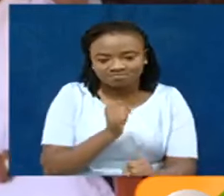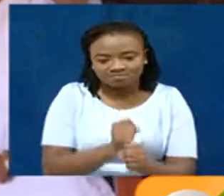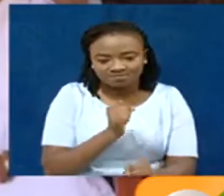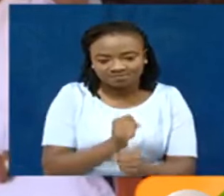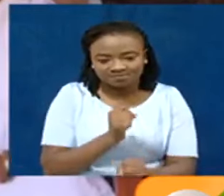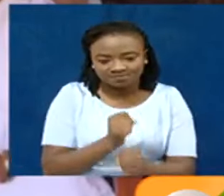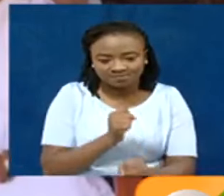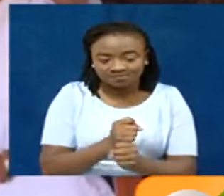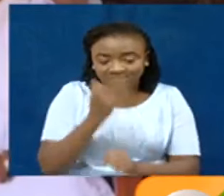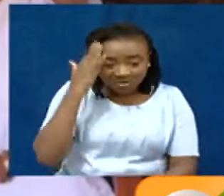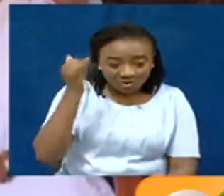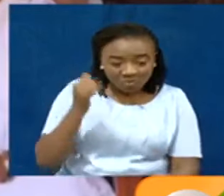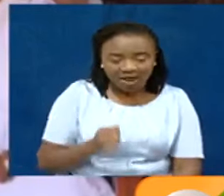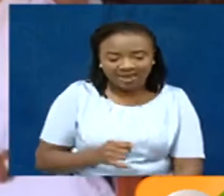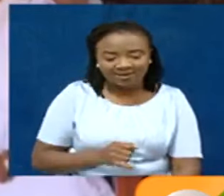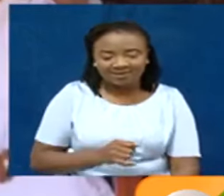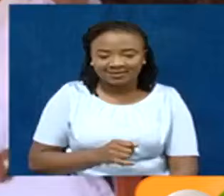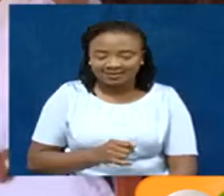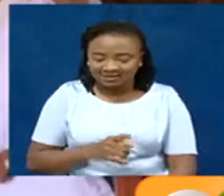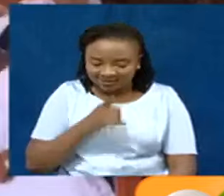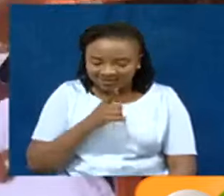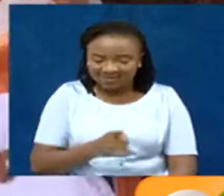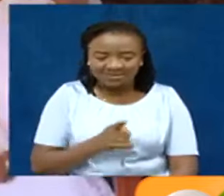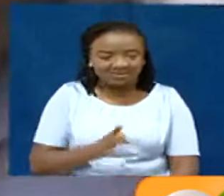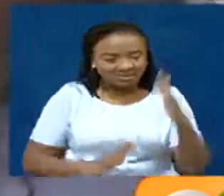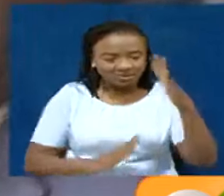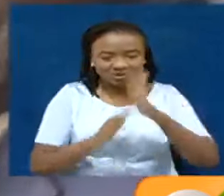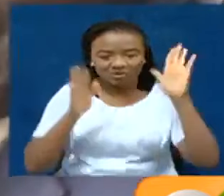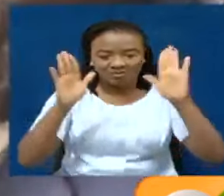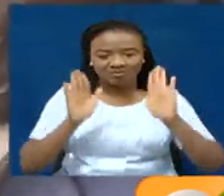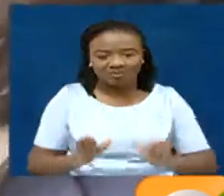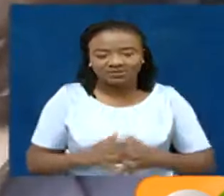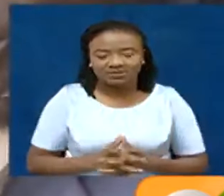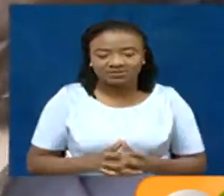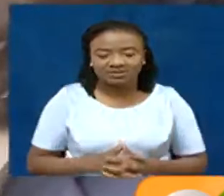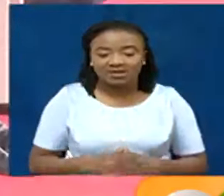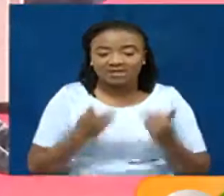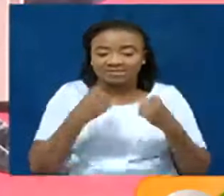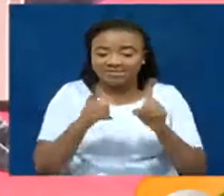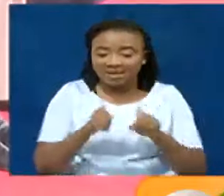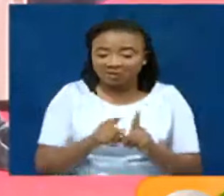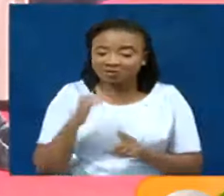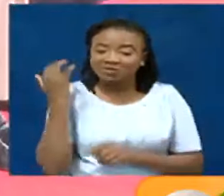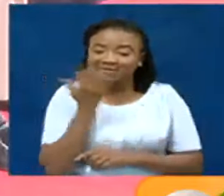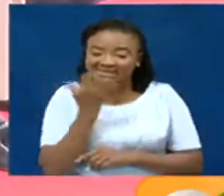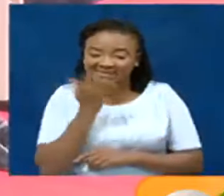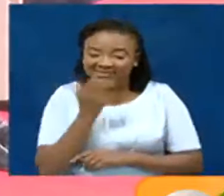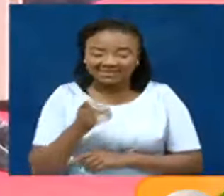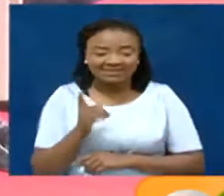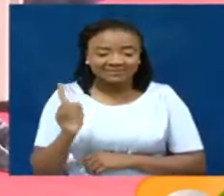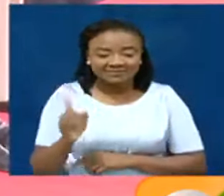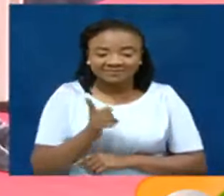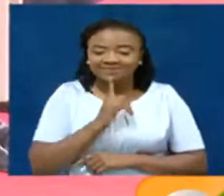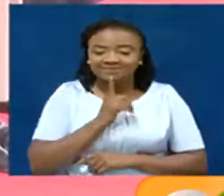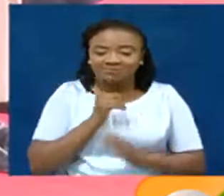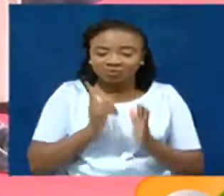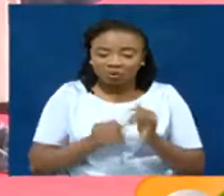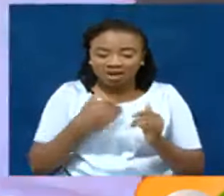Kwa sababu hiyo ndio mambo ile muhimu. Naibu Rais Gachagua hajabahatika kuzuia hoja ya